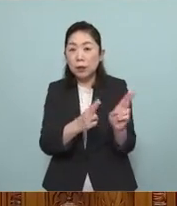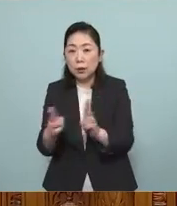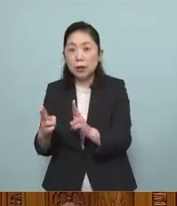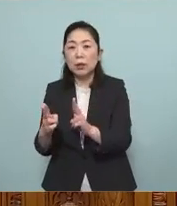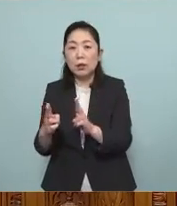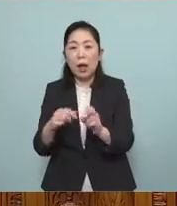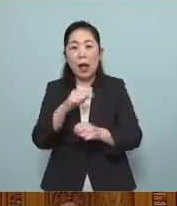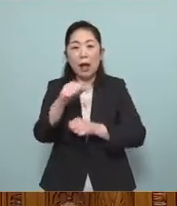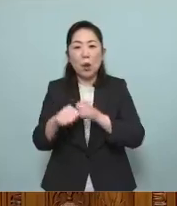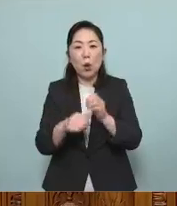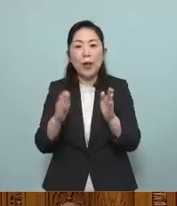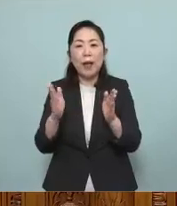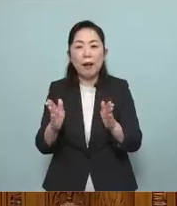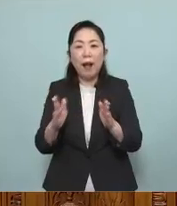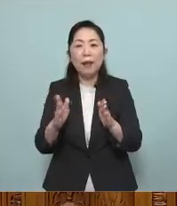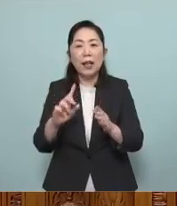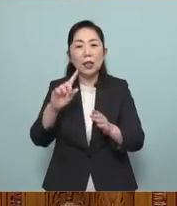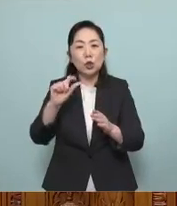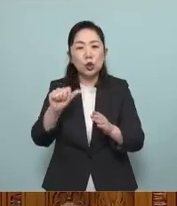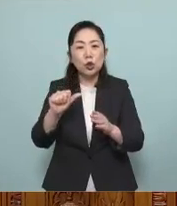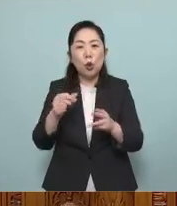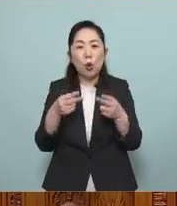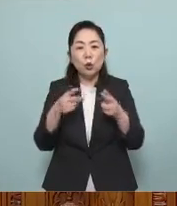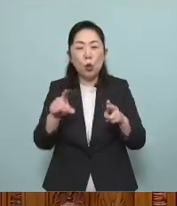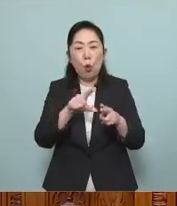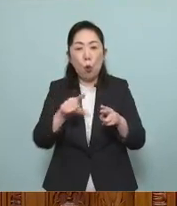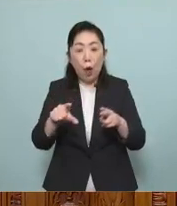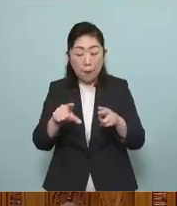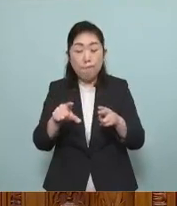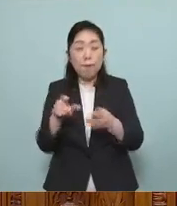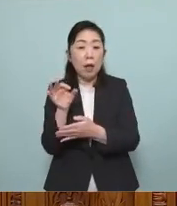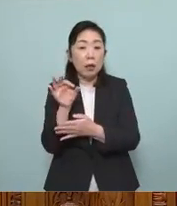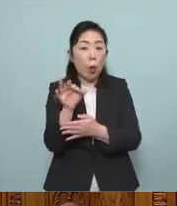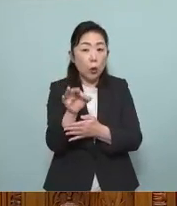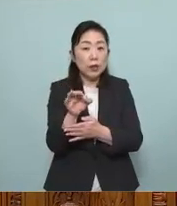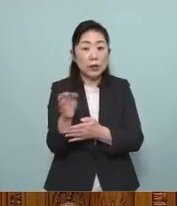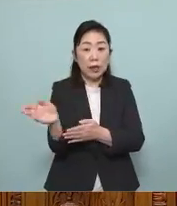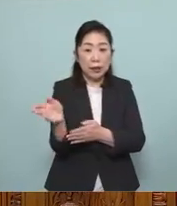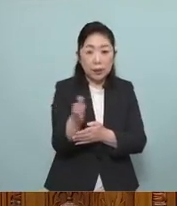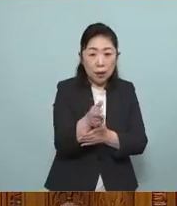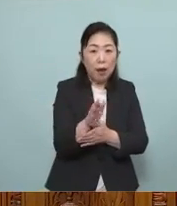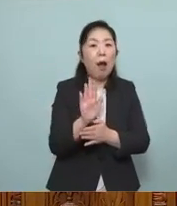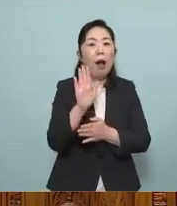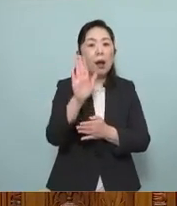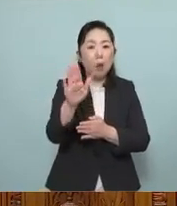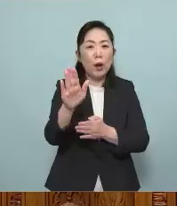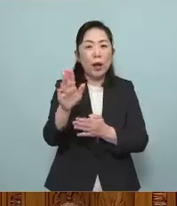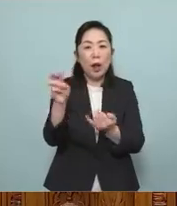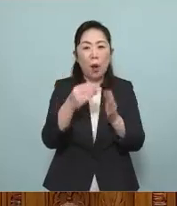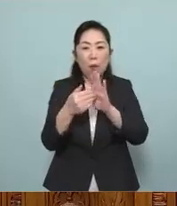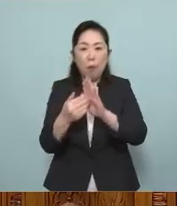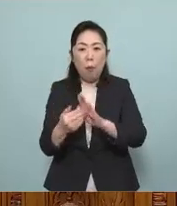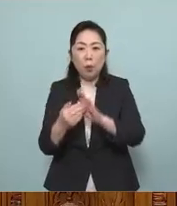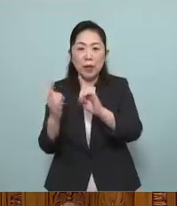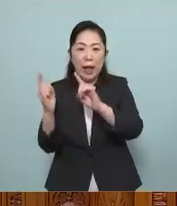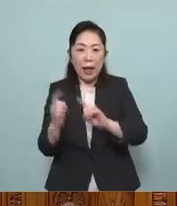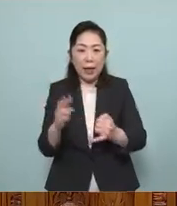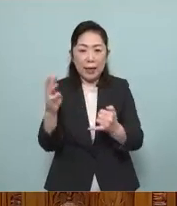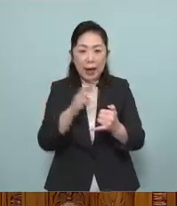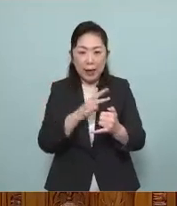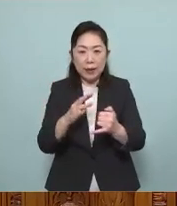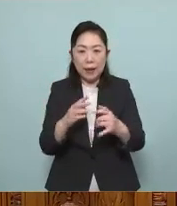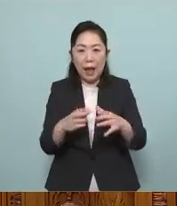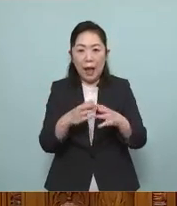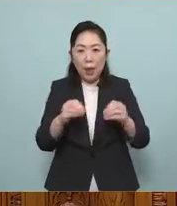模の集中対策を進め、引き続き強い覚悟を持って防災・減災・国土強靭化を強